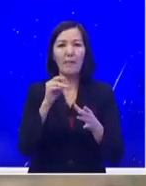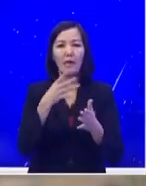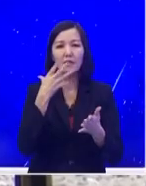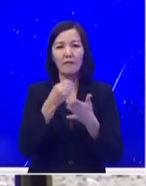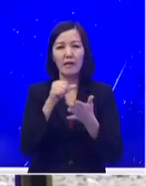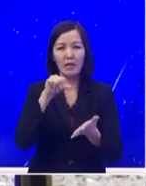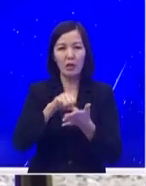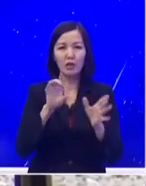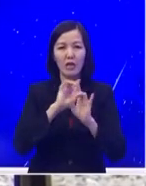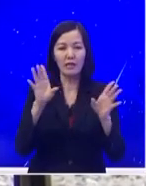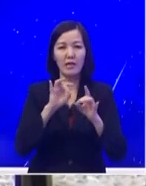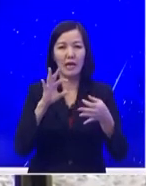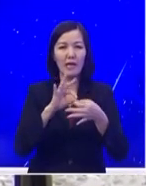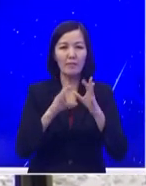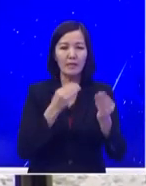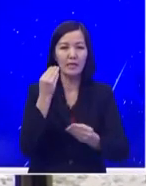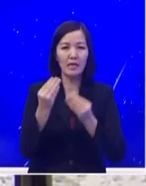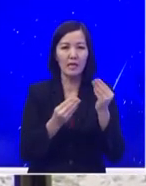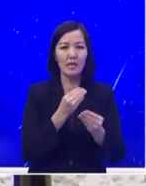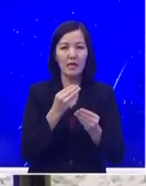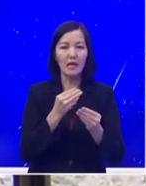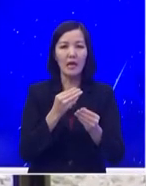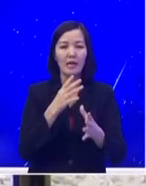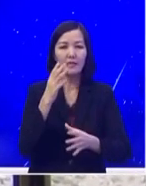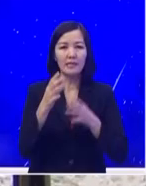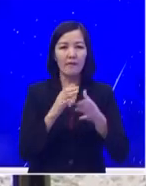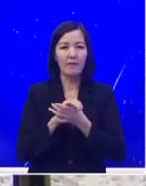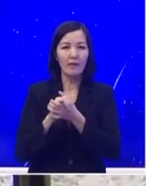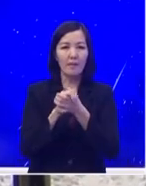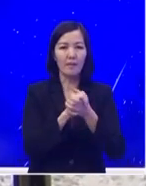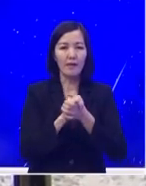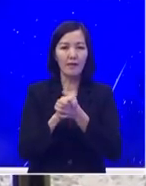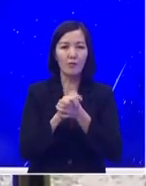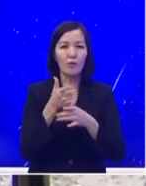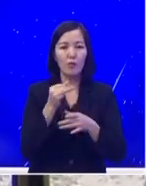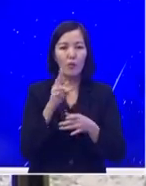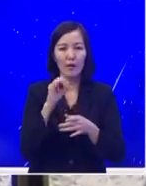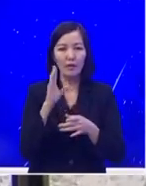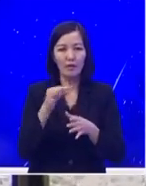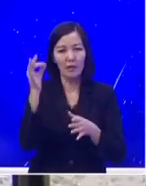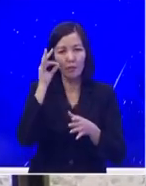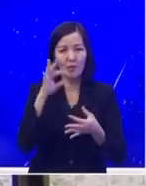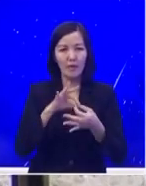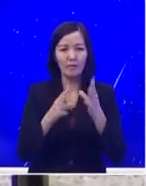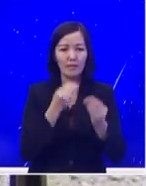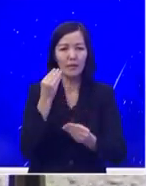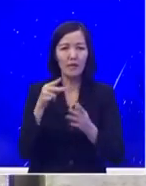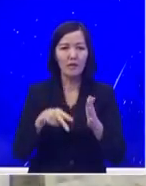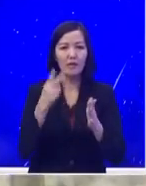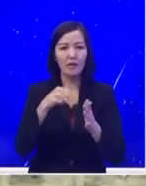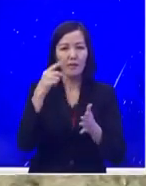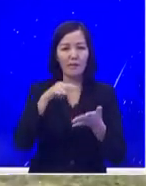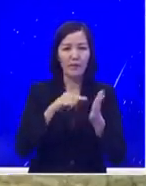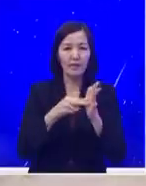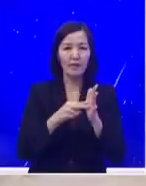речи отметил, что Олимпийские игры являются символом мира и демонстрируют единство гуманизма. Напомним, что Олимпийские игры